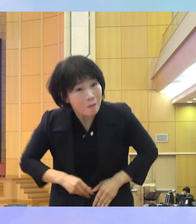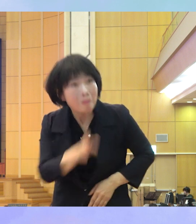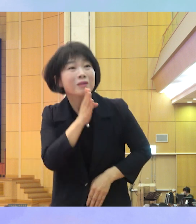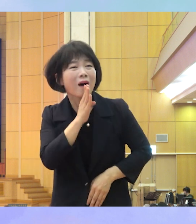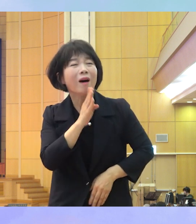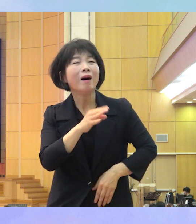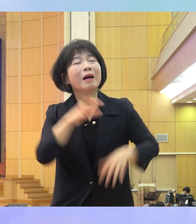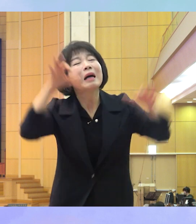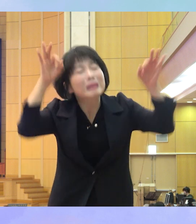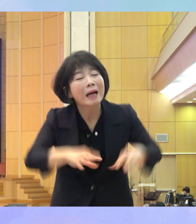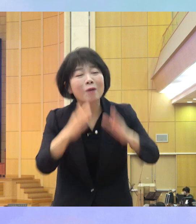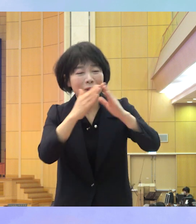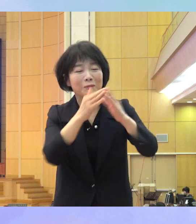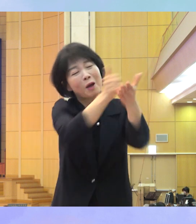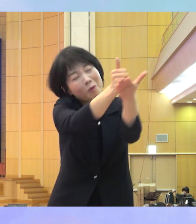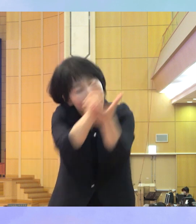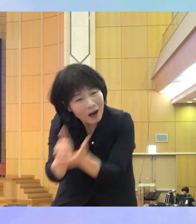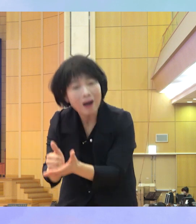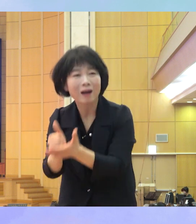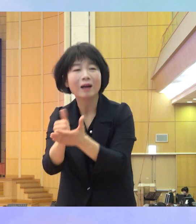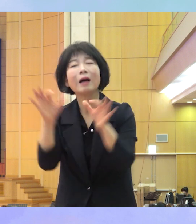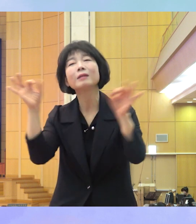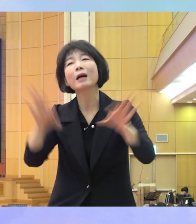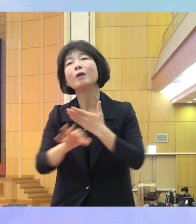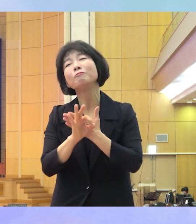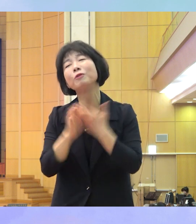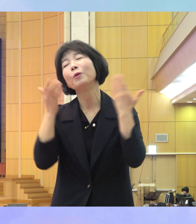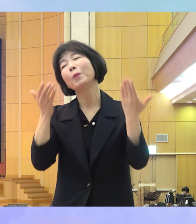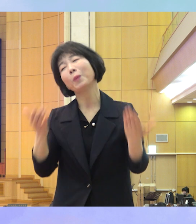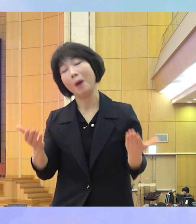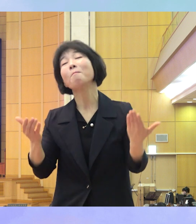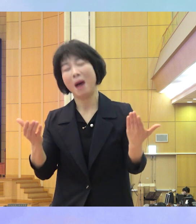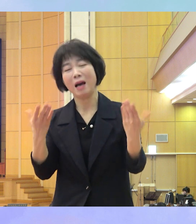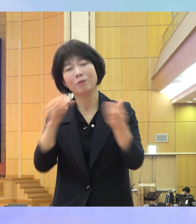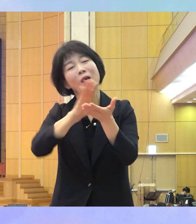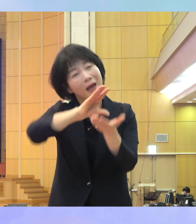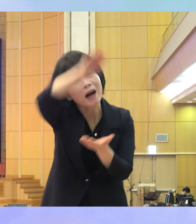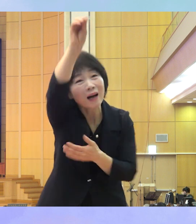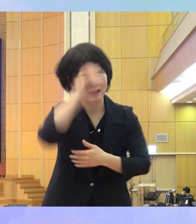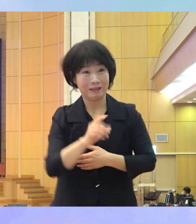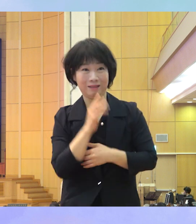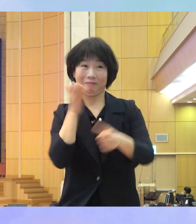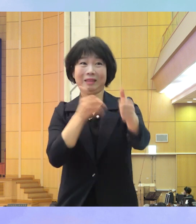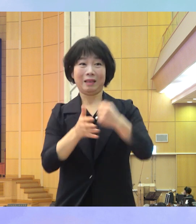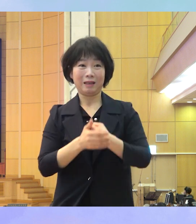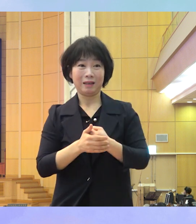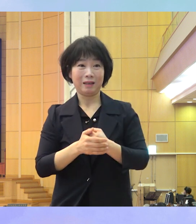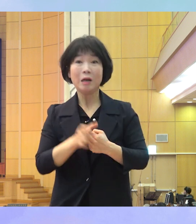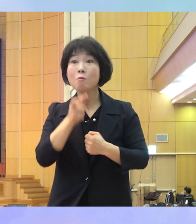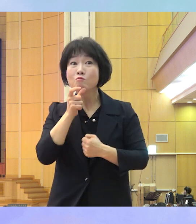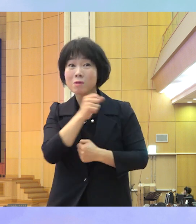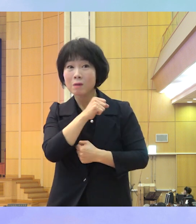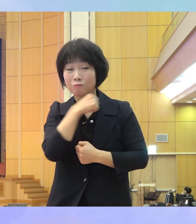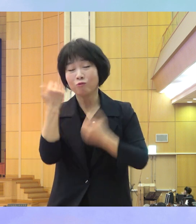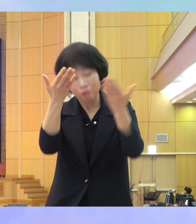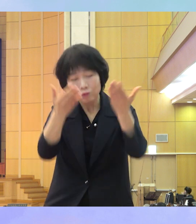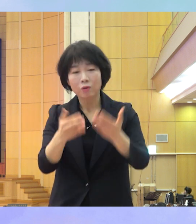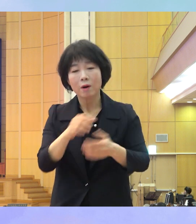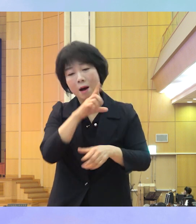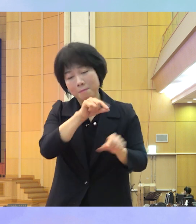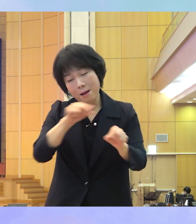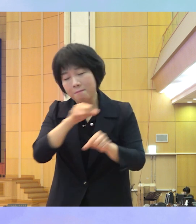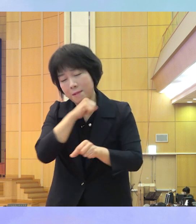저희 집에 들어오시면 잠시 쉬었다 가십시오. 내가 당신들에게 마실 물도 드리고 먹을